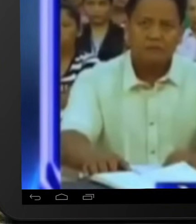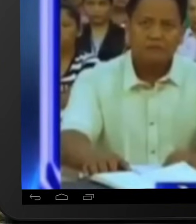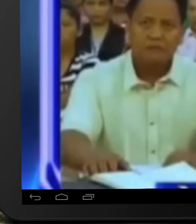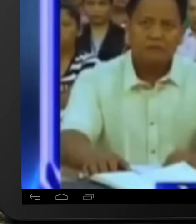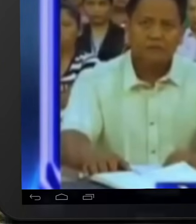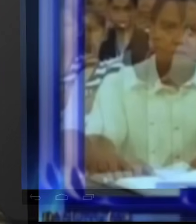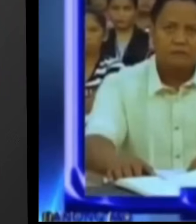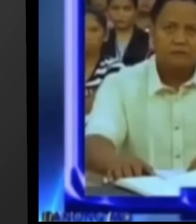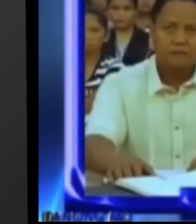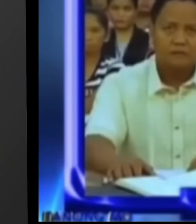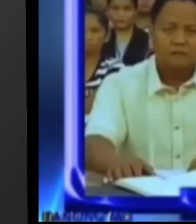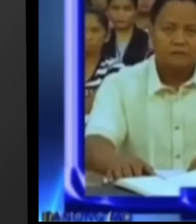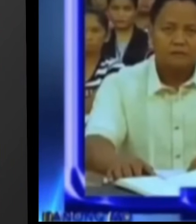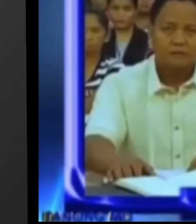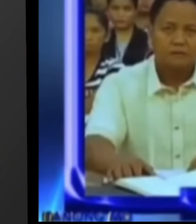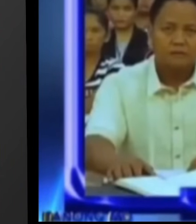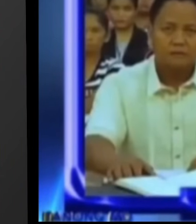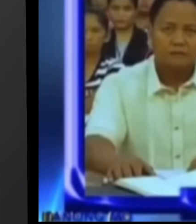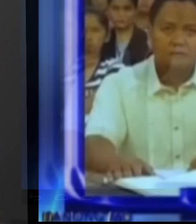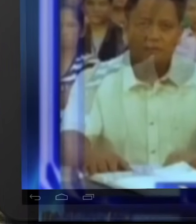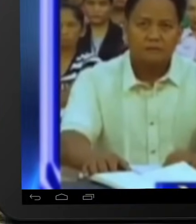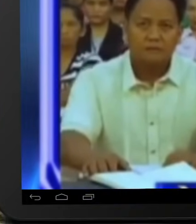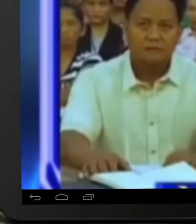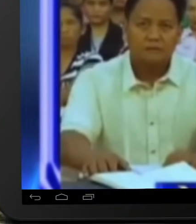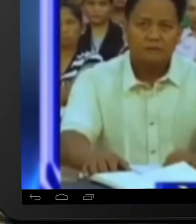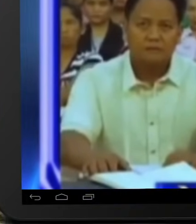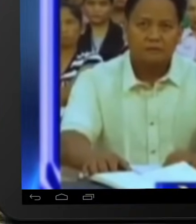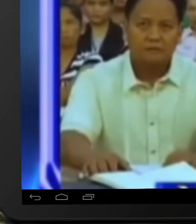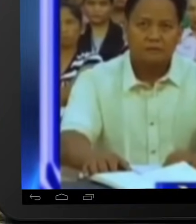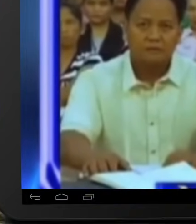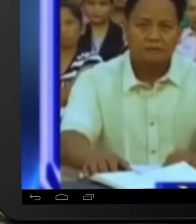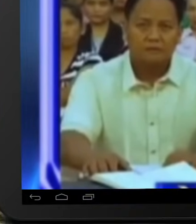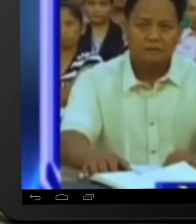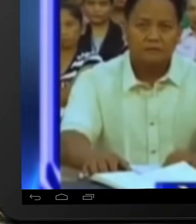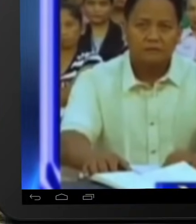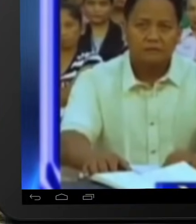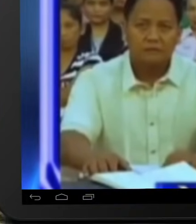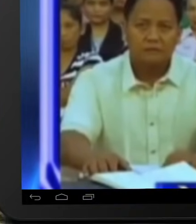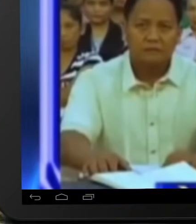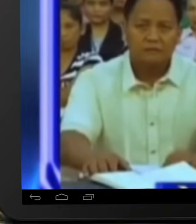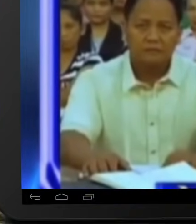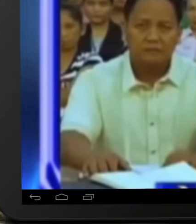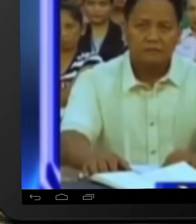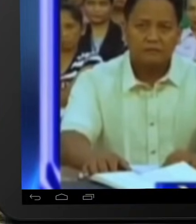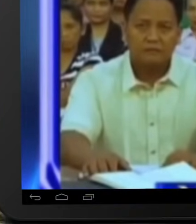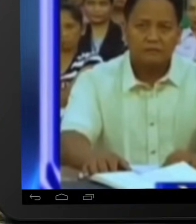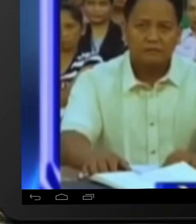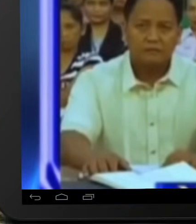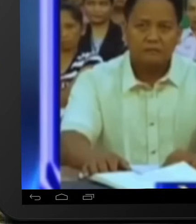mo, kapatid eh. Alin ang maisasalba ng reliyon? Ang alin ba ang maisasalba? Ang tanong